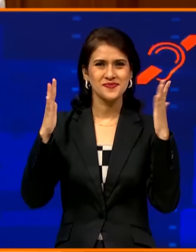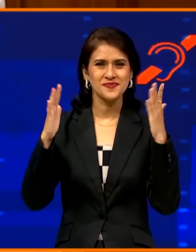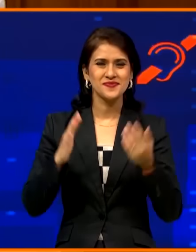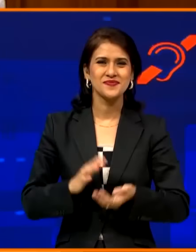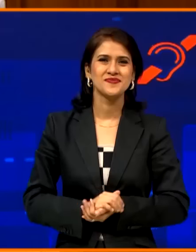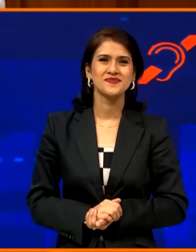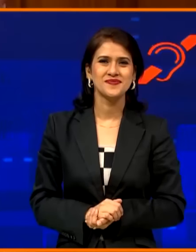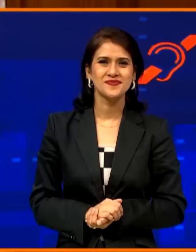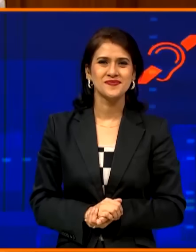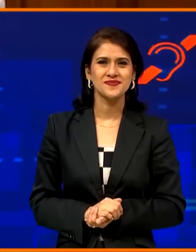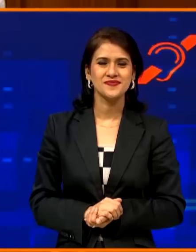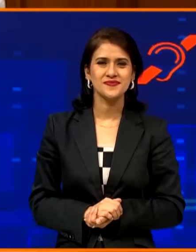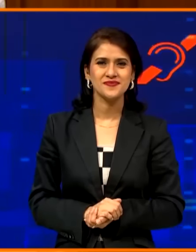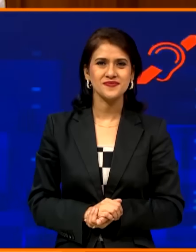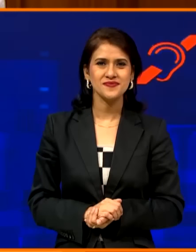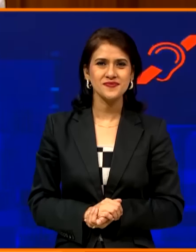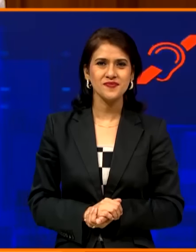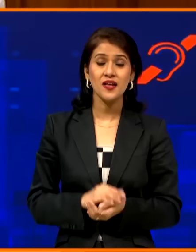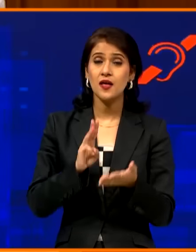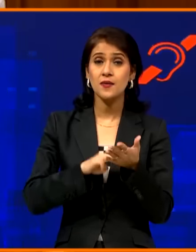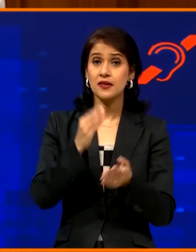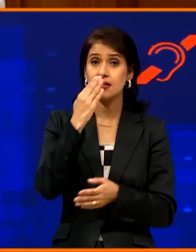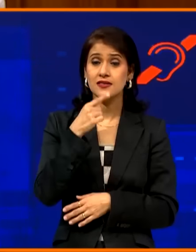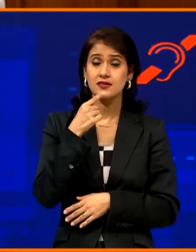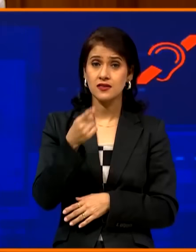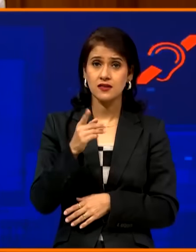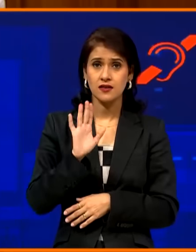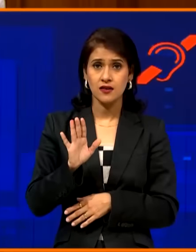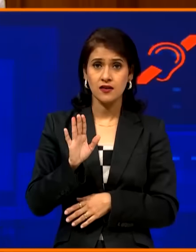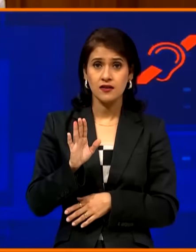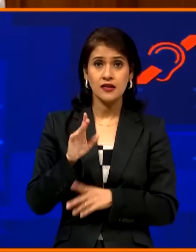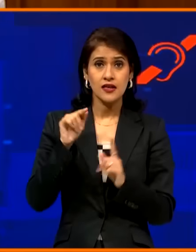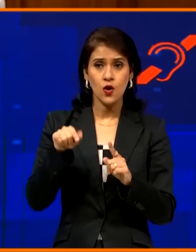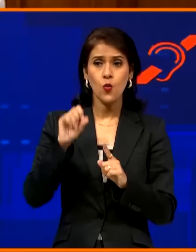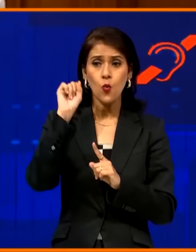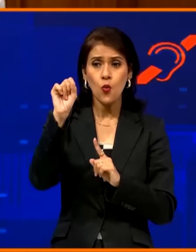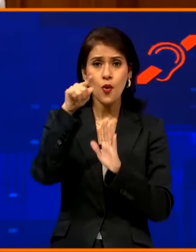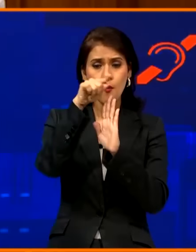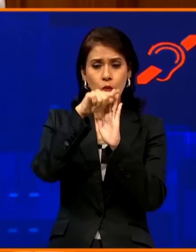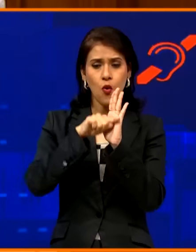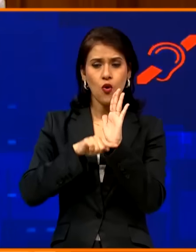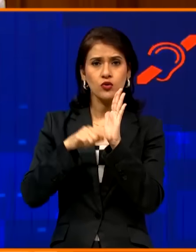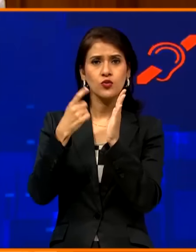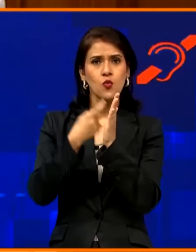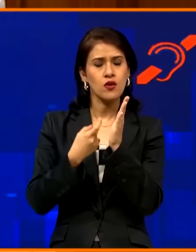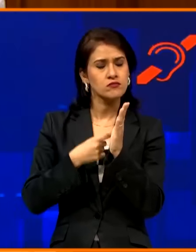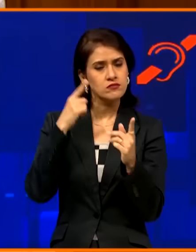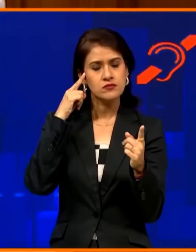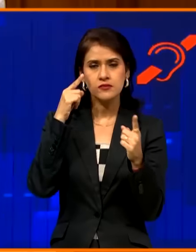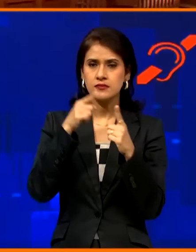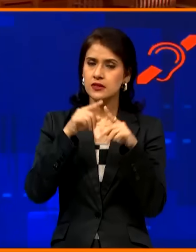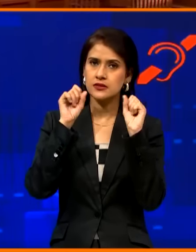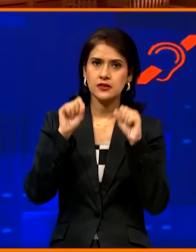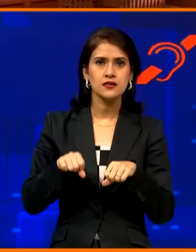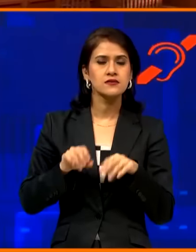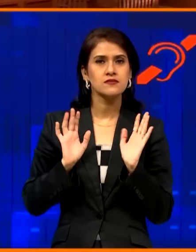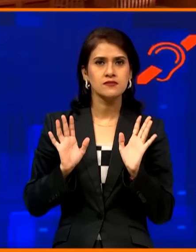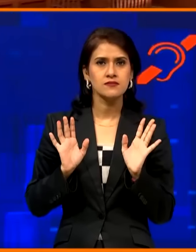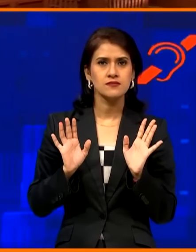सुनिए यहां हम उनके पॉलिसियों से पूरा इख्तिलाफ रखते हैं करेंगे